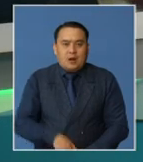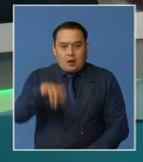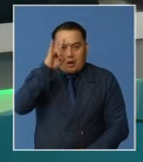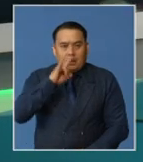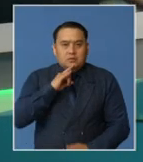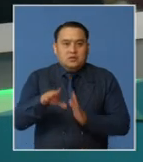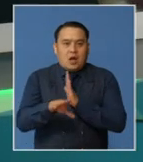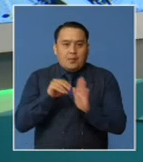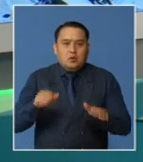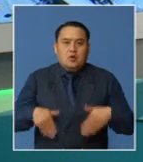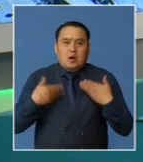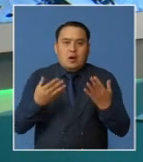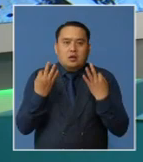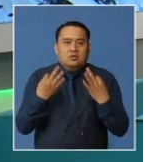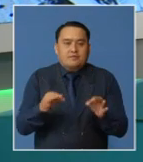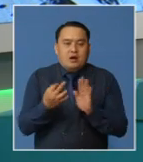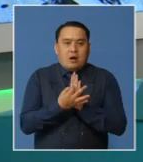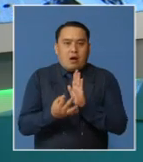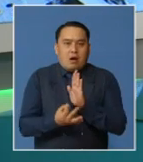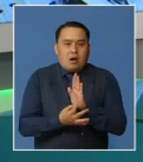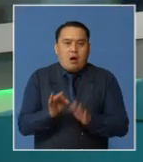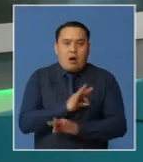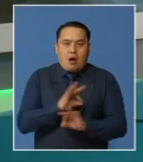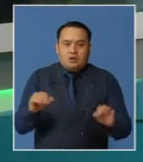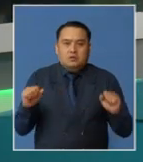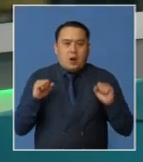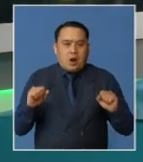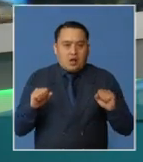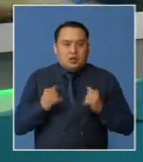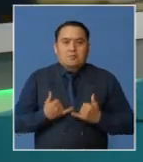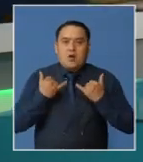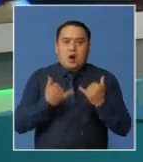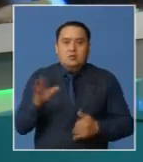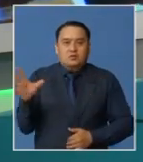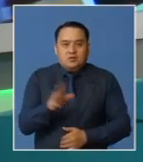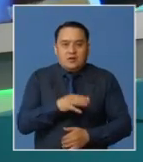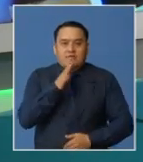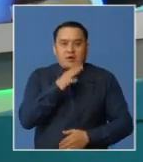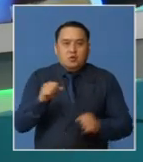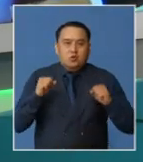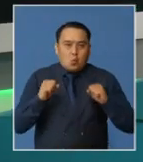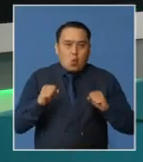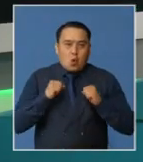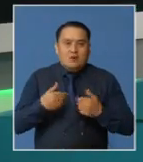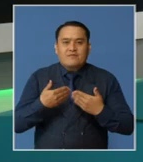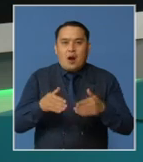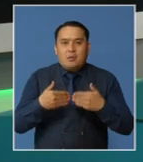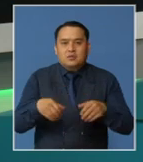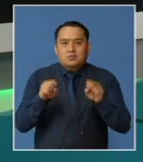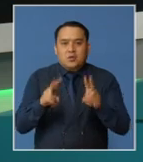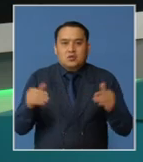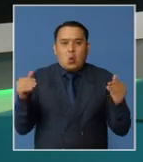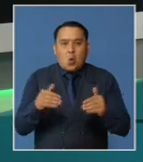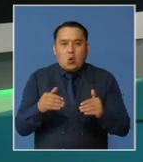Казахстанские депутаты предлагают освободить от сдачи ЕНТ отличившихся спортсменов. Посвящая все свое время спорту, выпускники